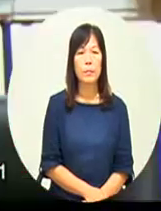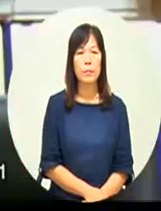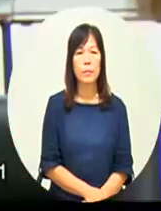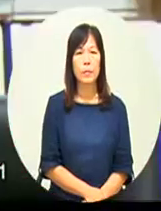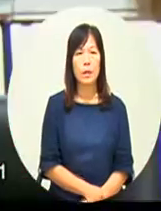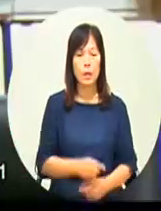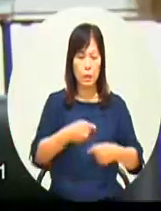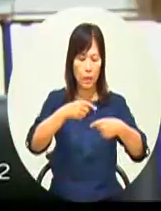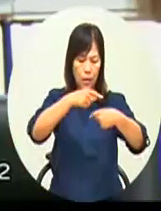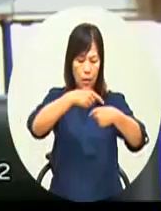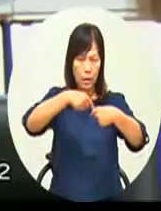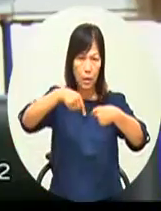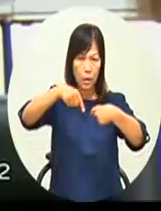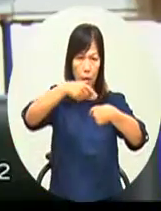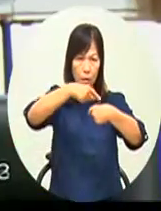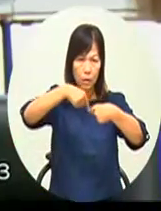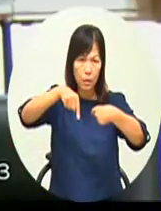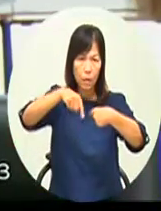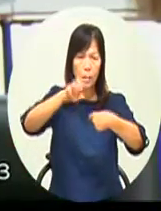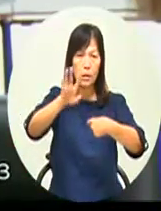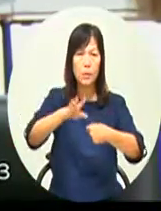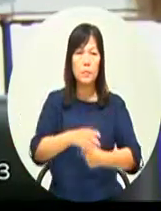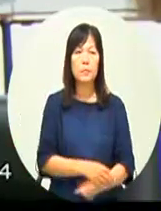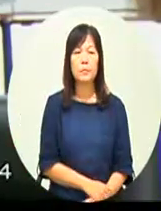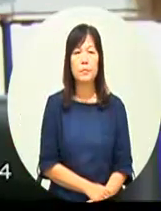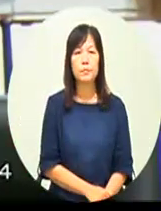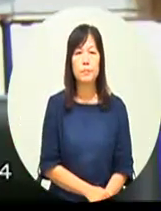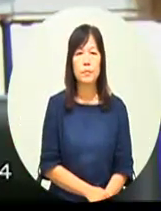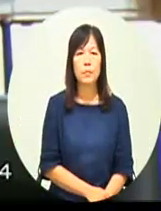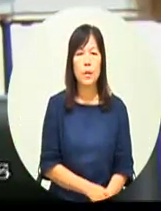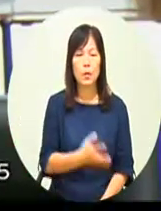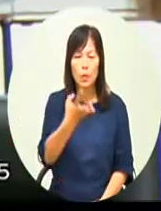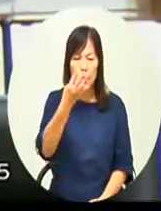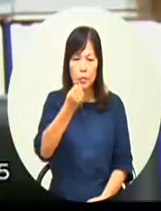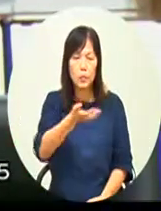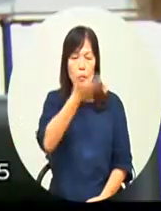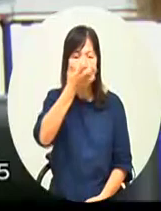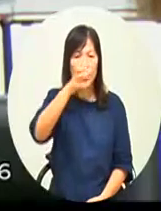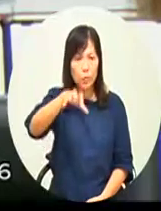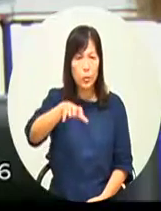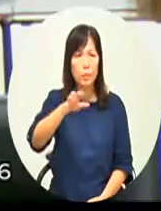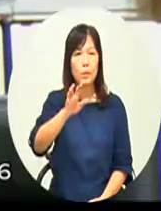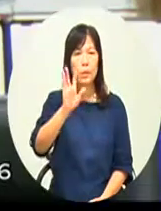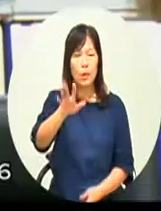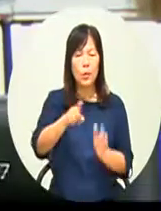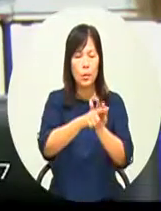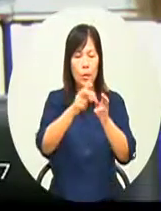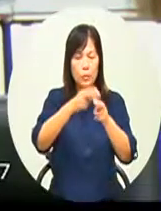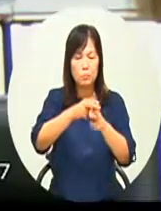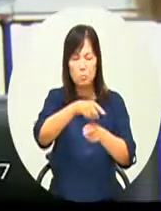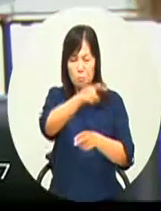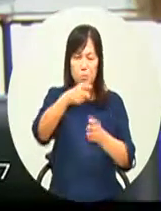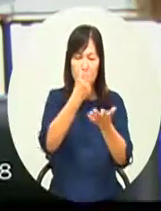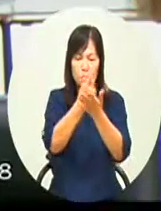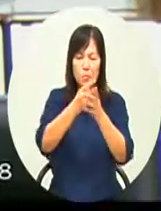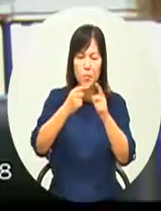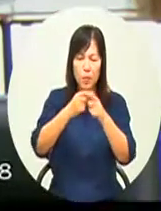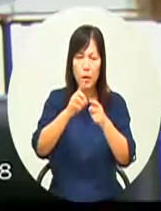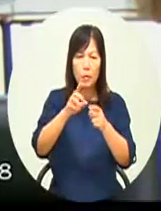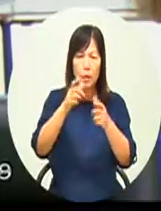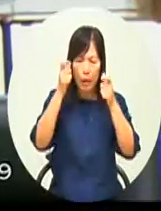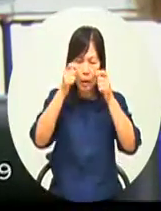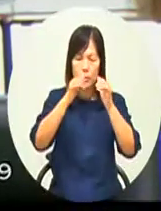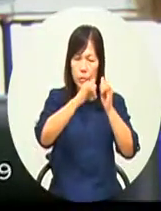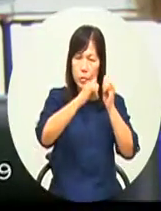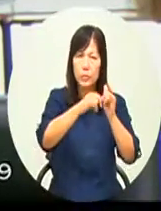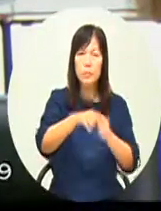横公路有几个观光点，我相信很多的国人包括我们高雄市的市